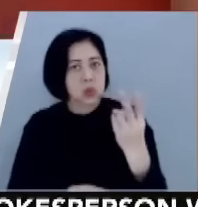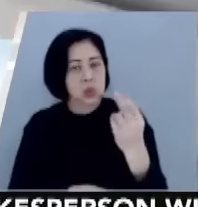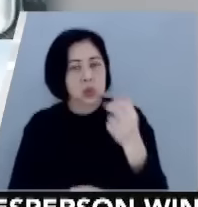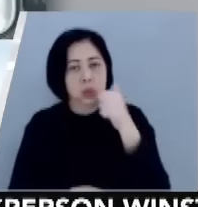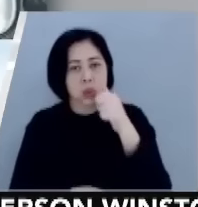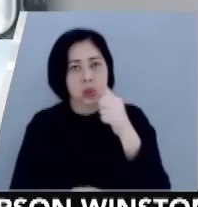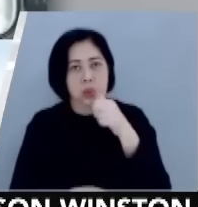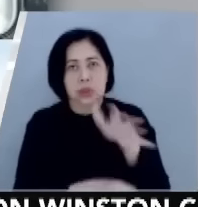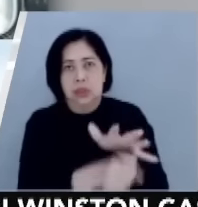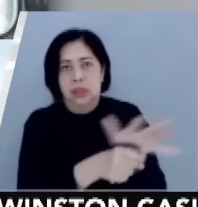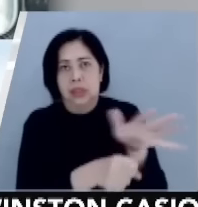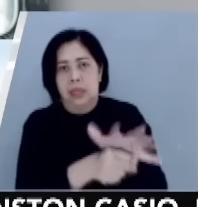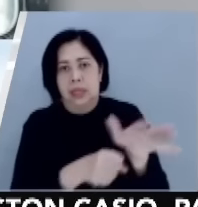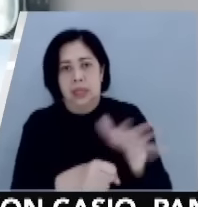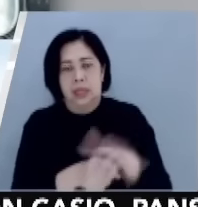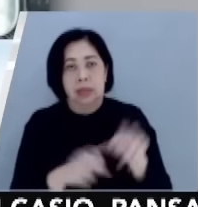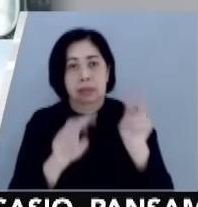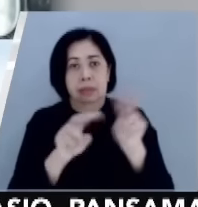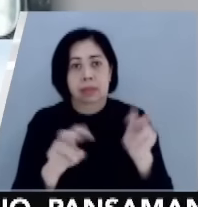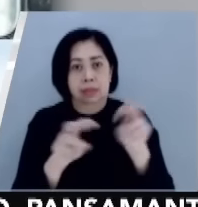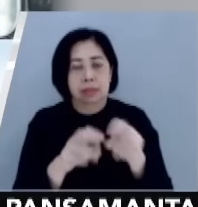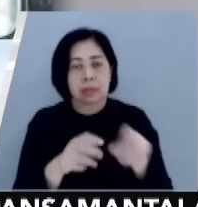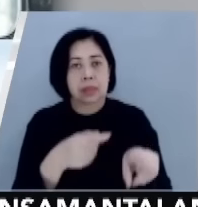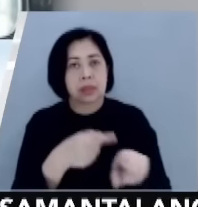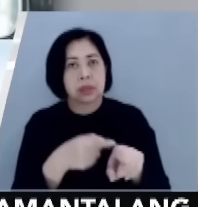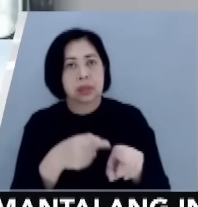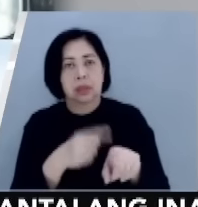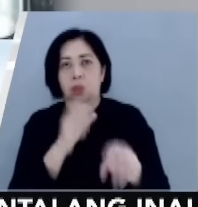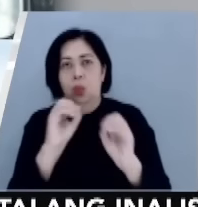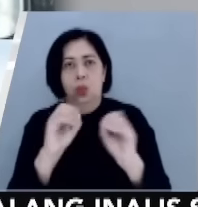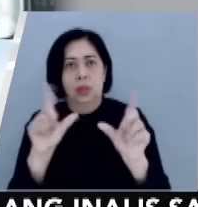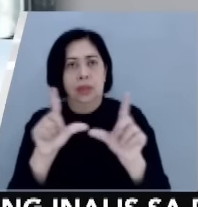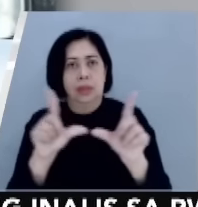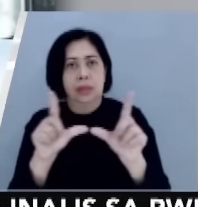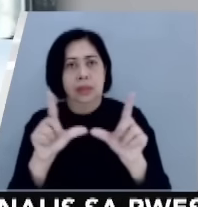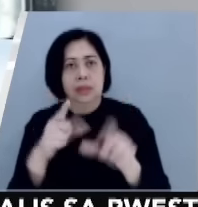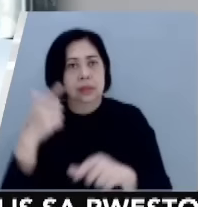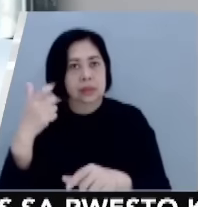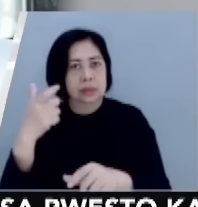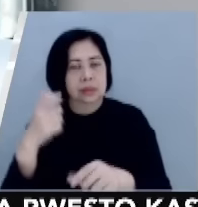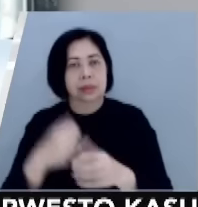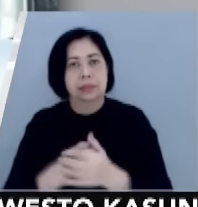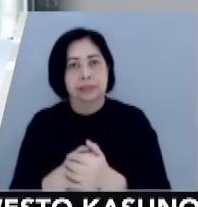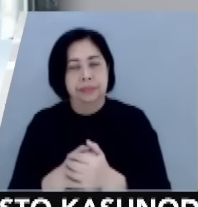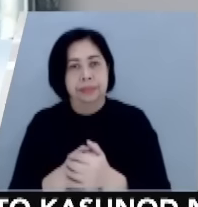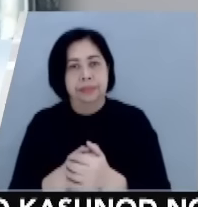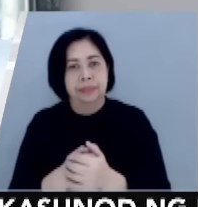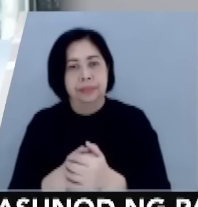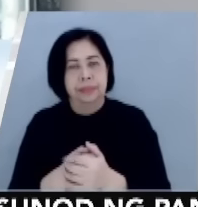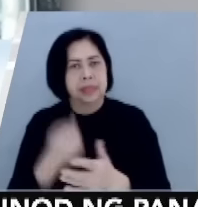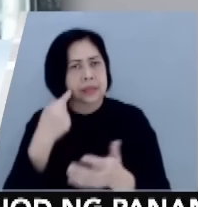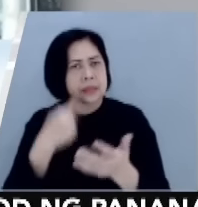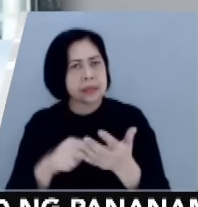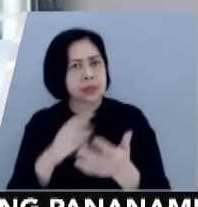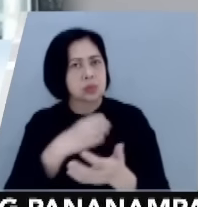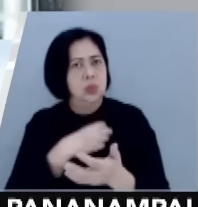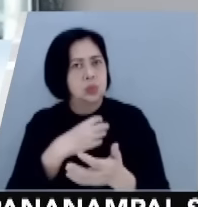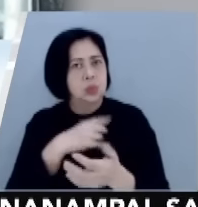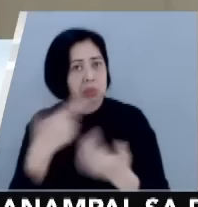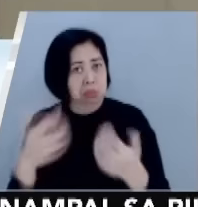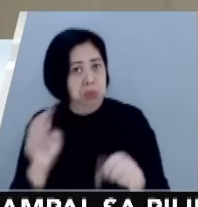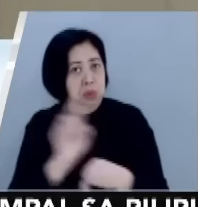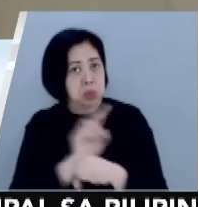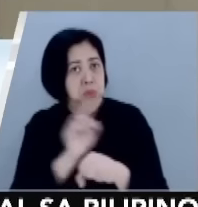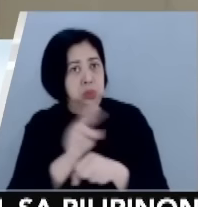pangahalay. Sa imbisigasyon na pag-alaman na hindi lisensyado ang nakuhang baril mula sa lalaki, inalam pa ng polisya kung nagamit ito sa ibang krimen.